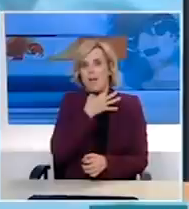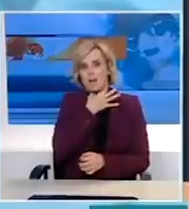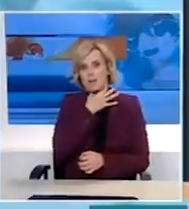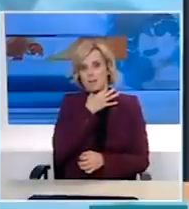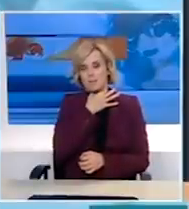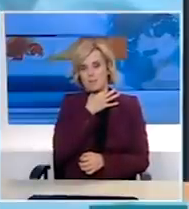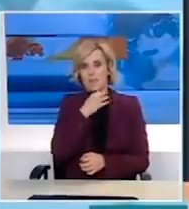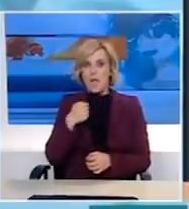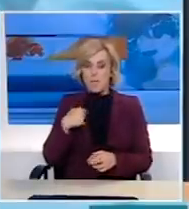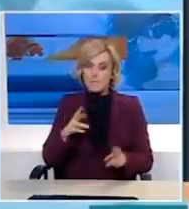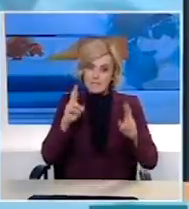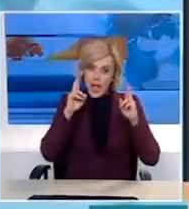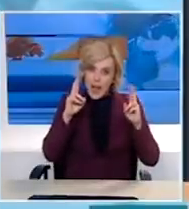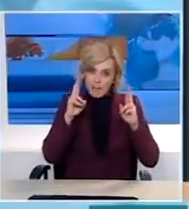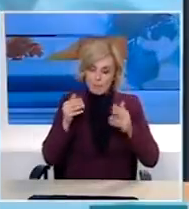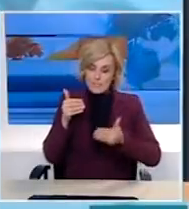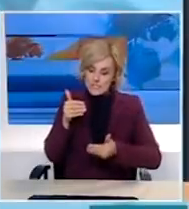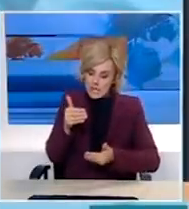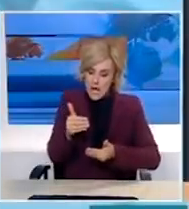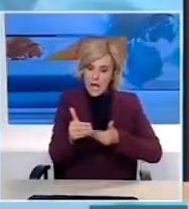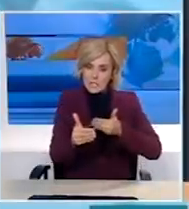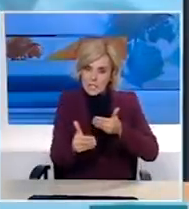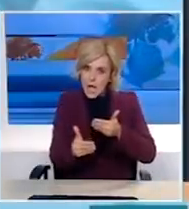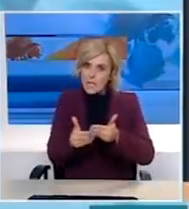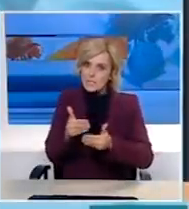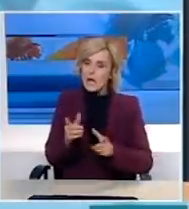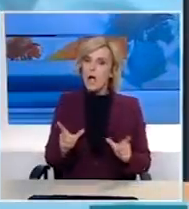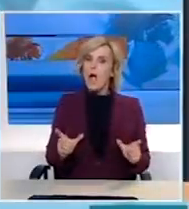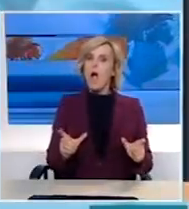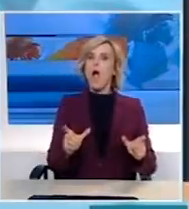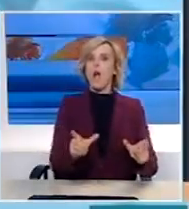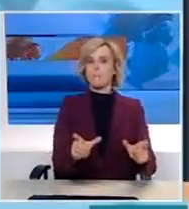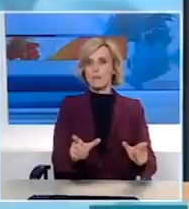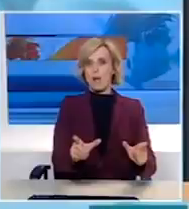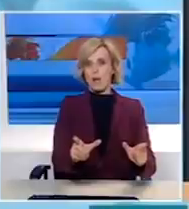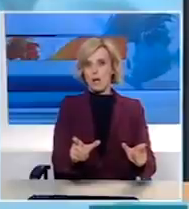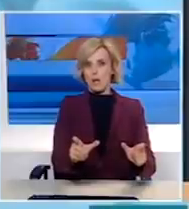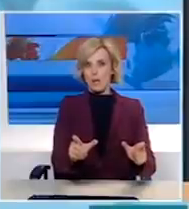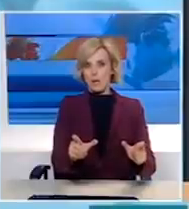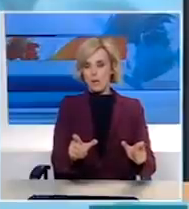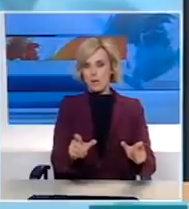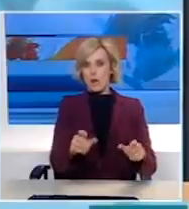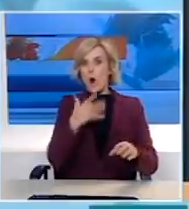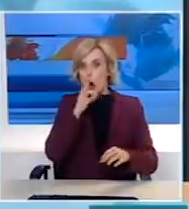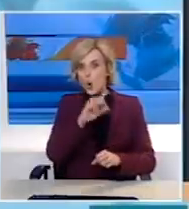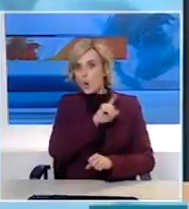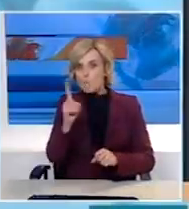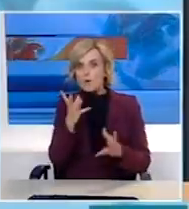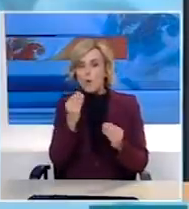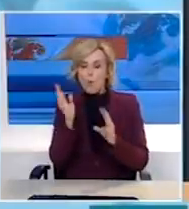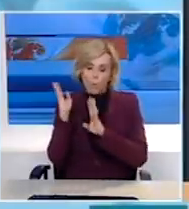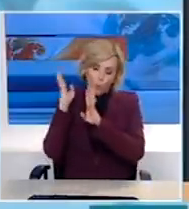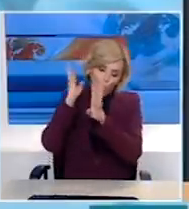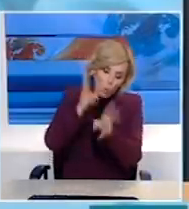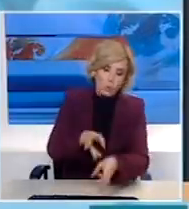Επιθυμούμε σταδιακά να χτιστεί ανοσία στον πληθυσμό, ώστε να μην έχουμε μεγάλη υπερφόρτωση στο σύστημα υγείας μας. Τώρα, όσον αφορά τη